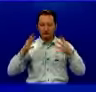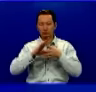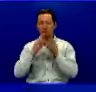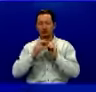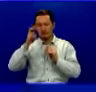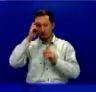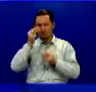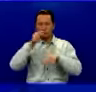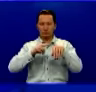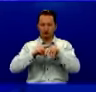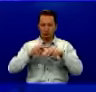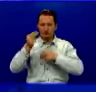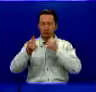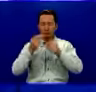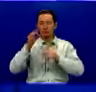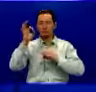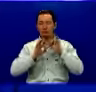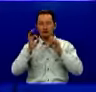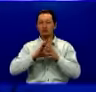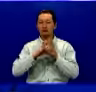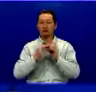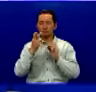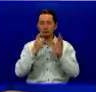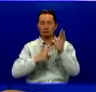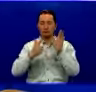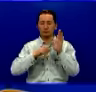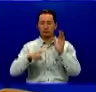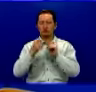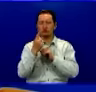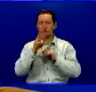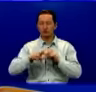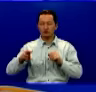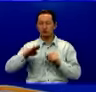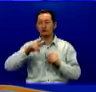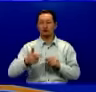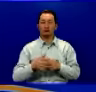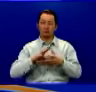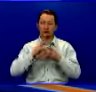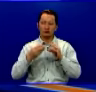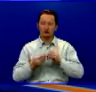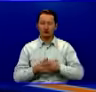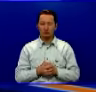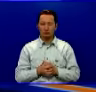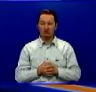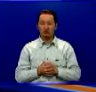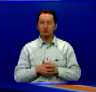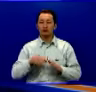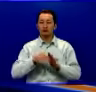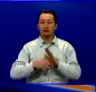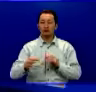түскен салықтар мен басқа да түсімдер көлемі 277,11 миллиард теңгеге жетті. Яғни